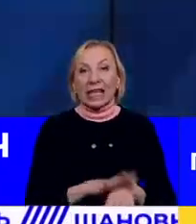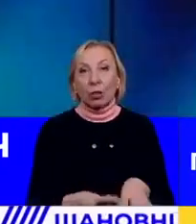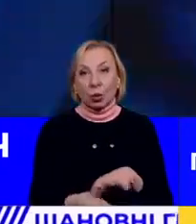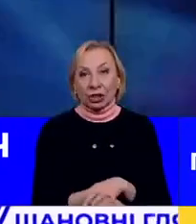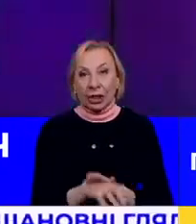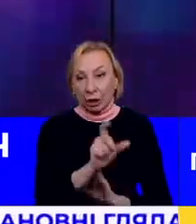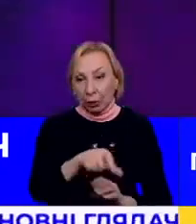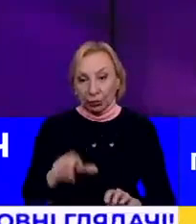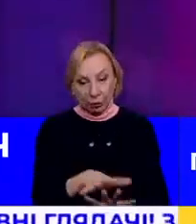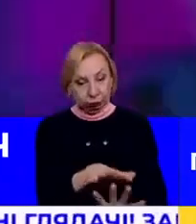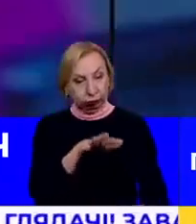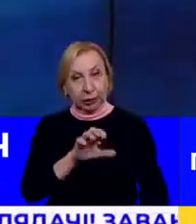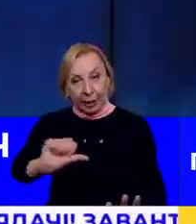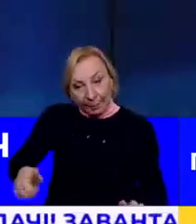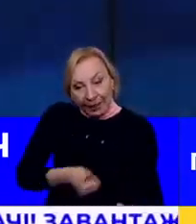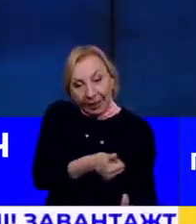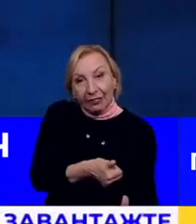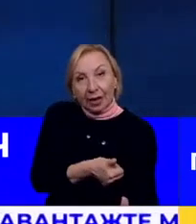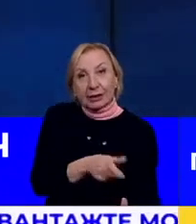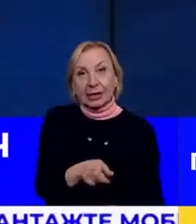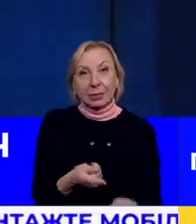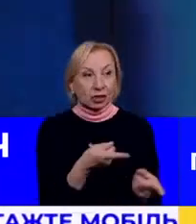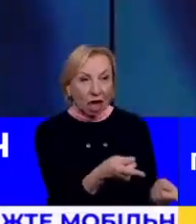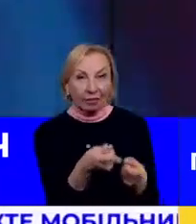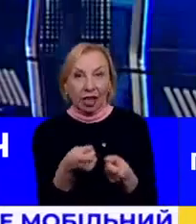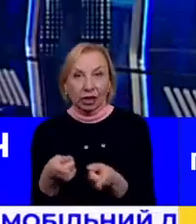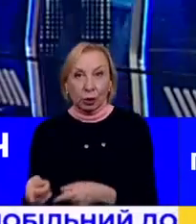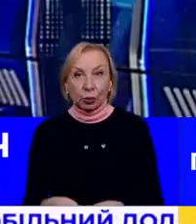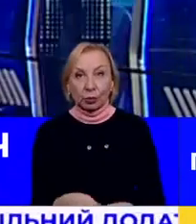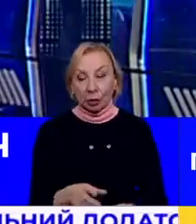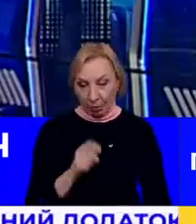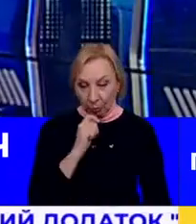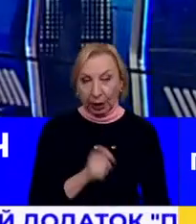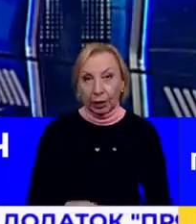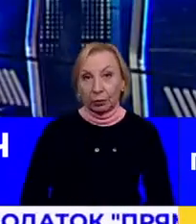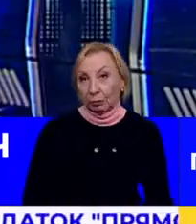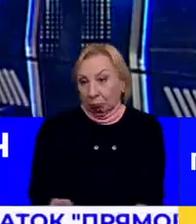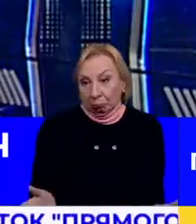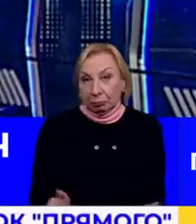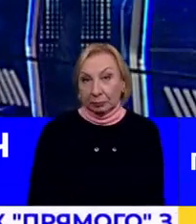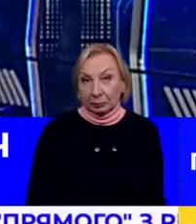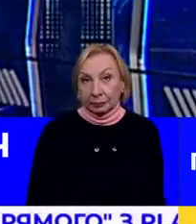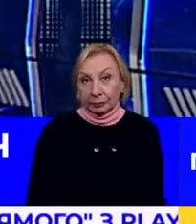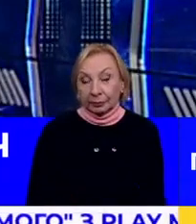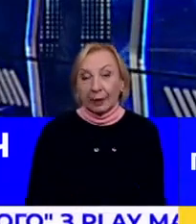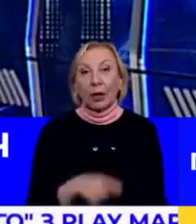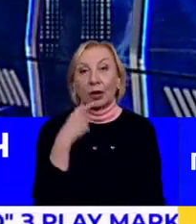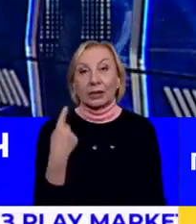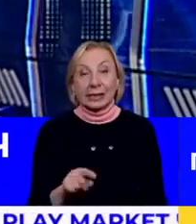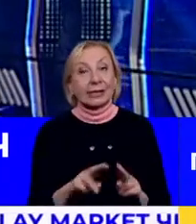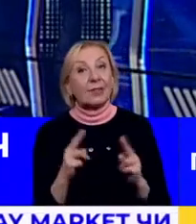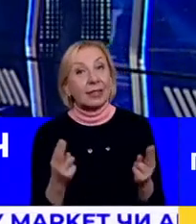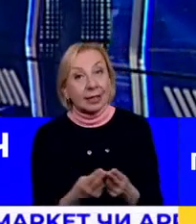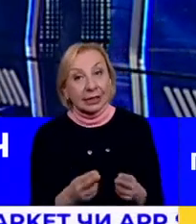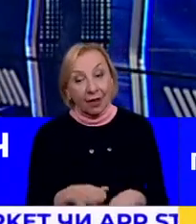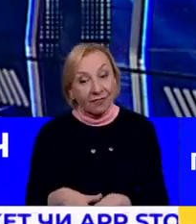ими, шантажируют целую страну, целое государство. Какие у нас будут проблемы? Никаких проблем не будет. Российская Федерация выводит